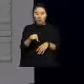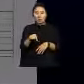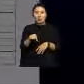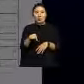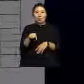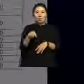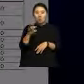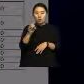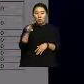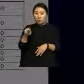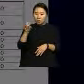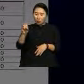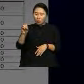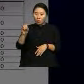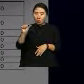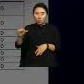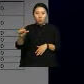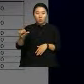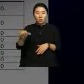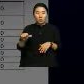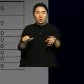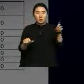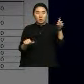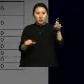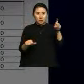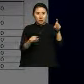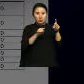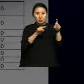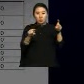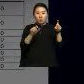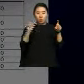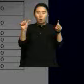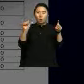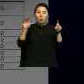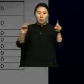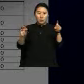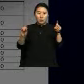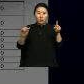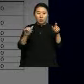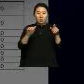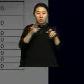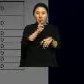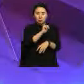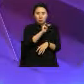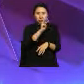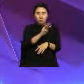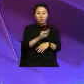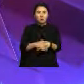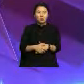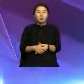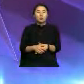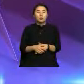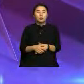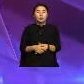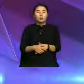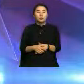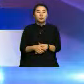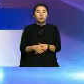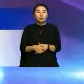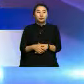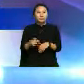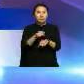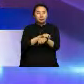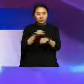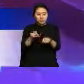표기가 됐습니다. 같은 단위로 환산하면 10나노그램과 5만 나노그램입니다. 특정